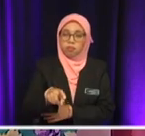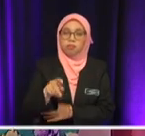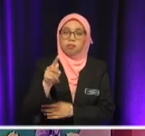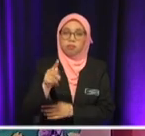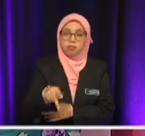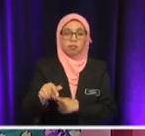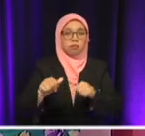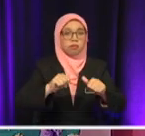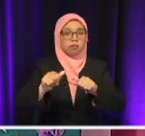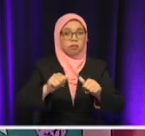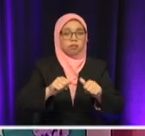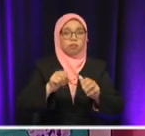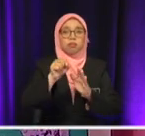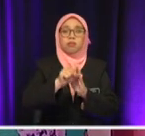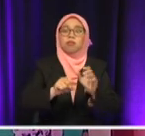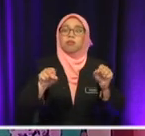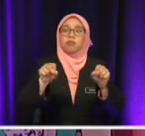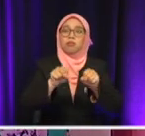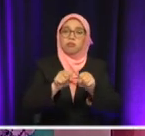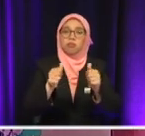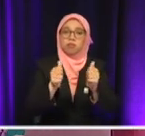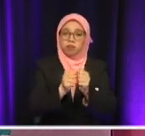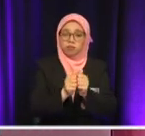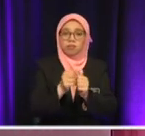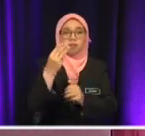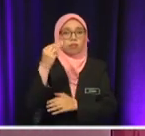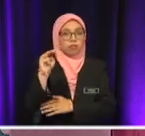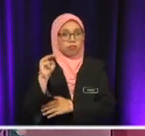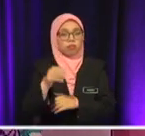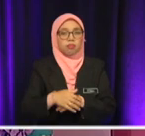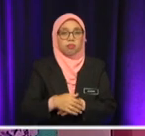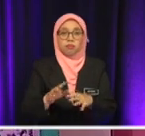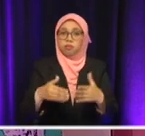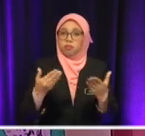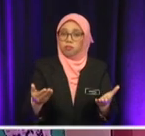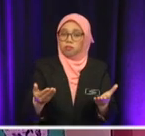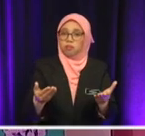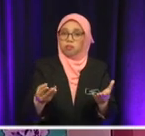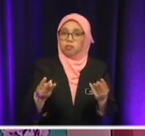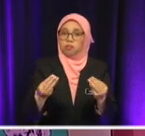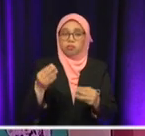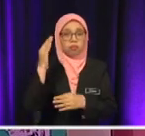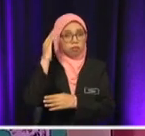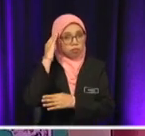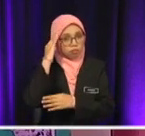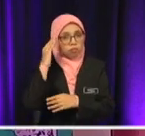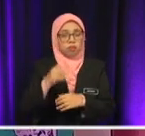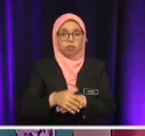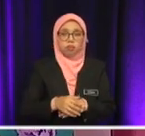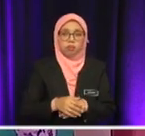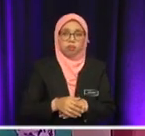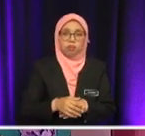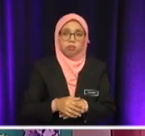itu sesuai dengan keperluan khas mereka. Okey, kalau kamu nak tahu lebih lanjut tentang kanak-kanak berkeperluan khas